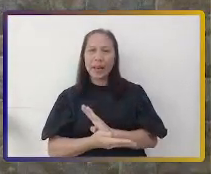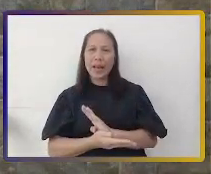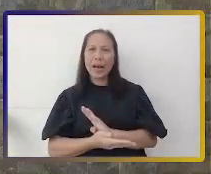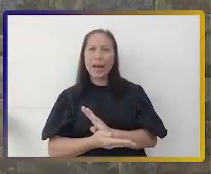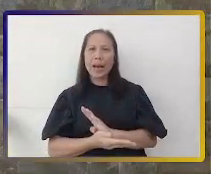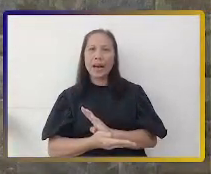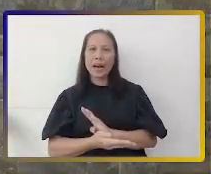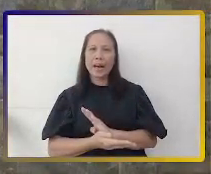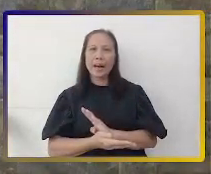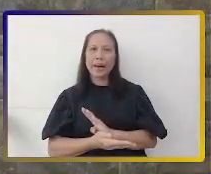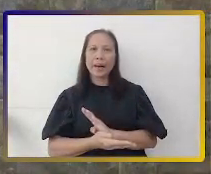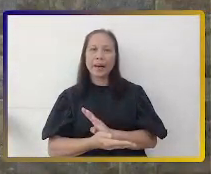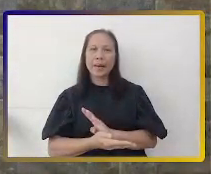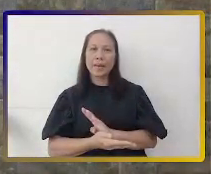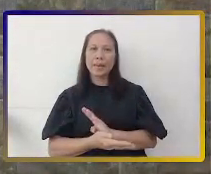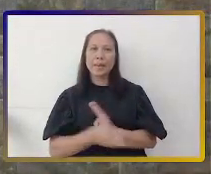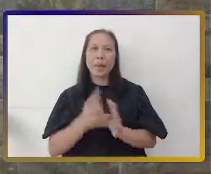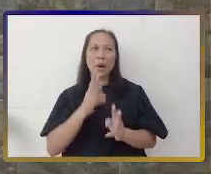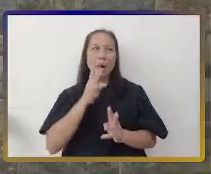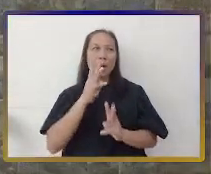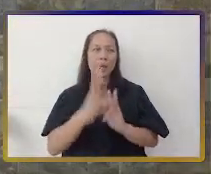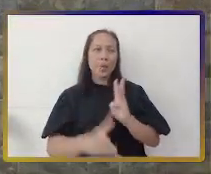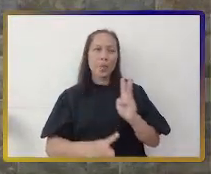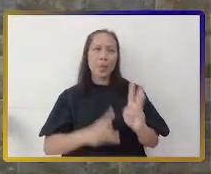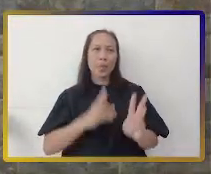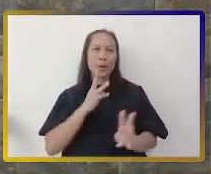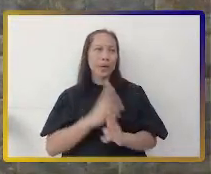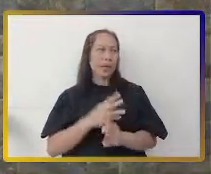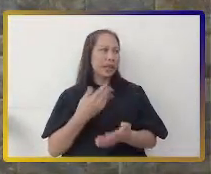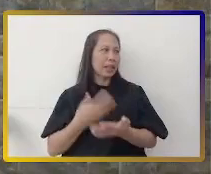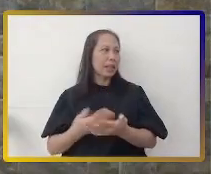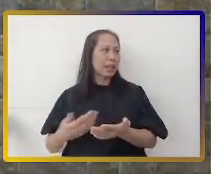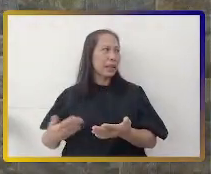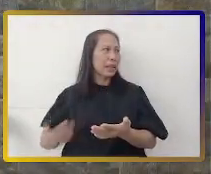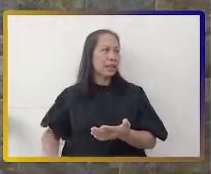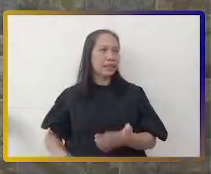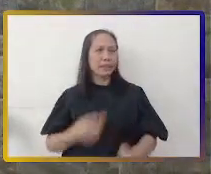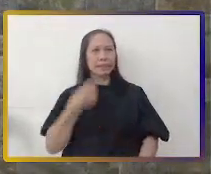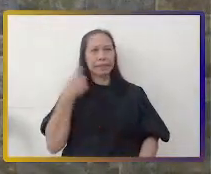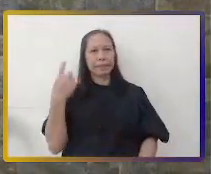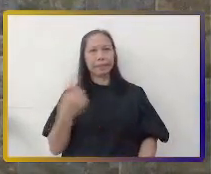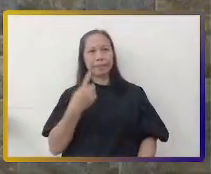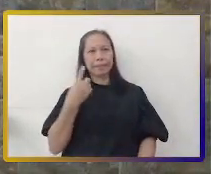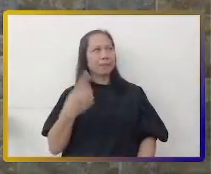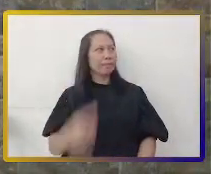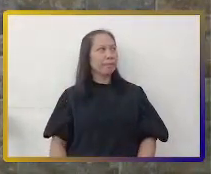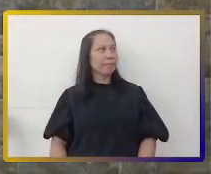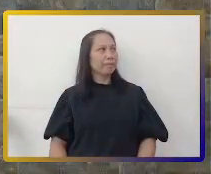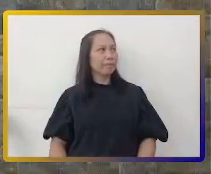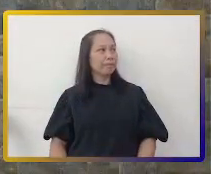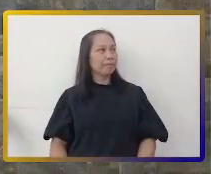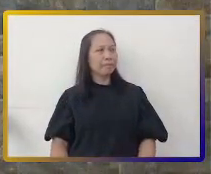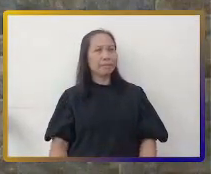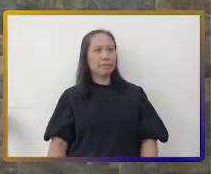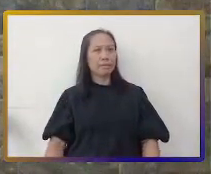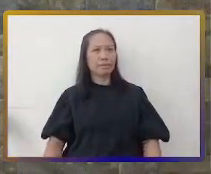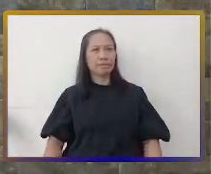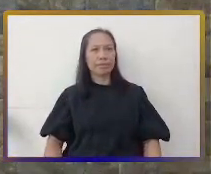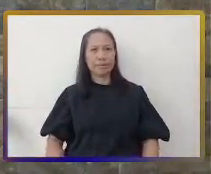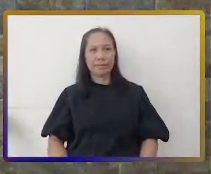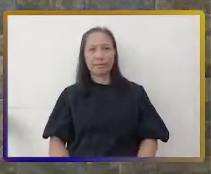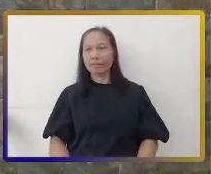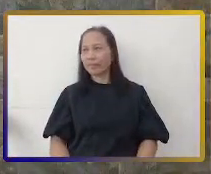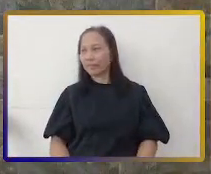hanggang temporal lang yan ang kapakinabangan ng pera na hawakhawak natin hanggang